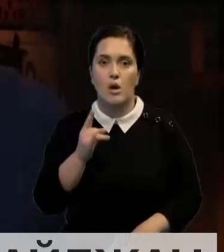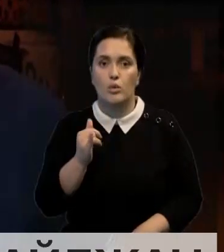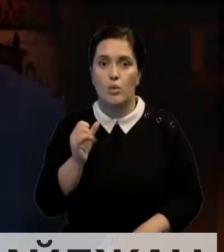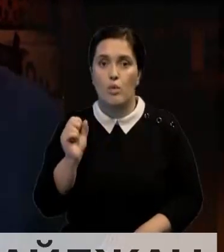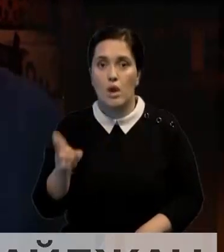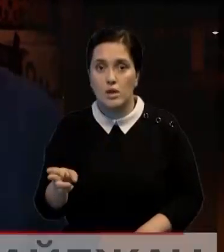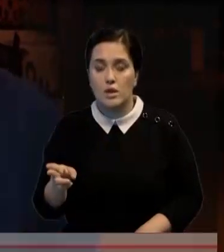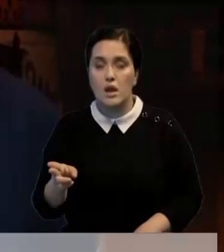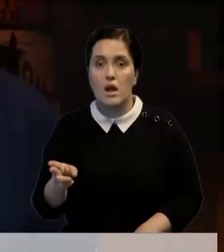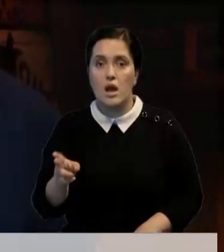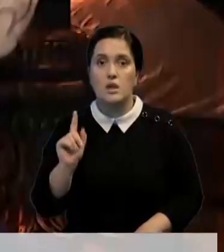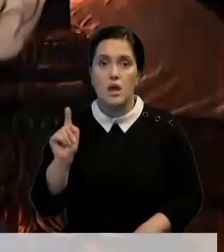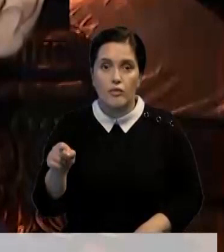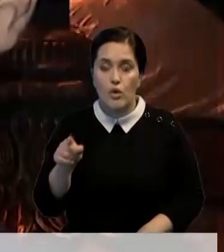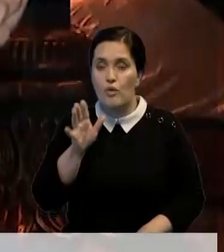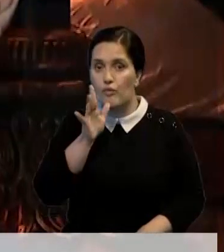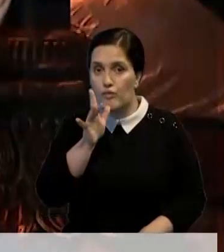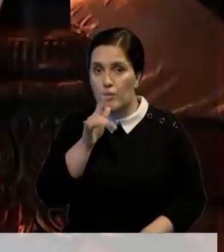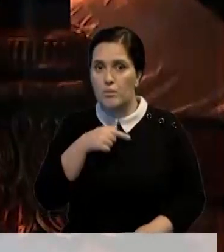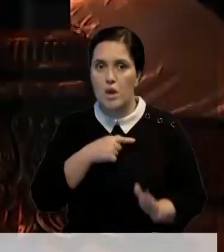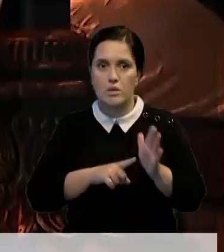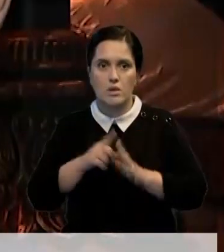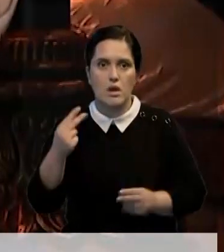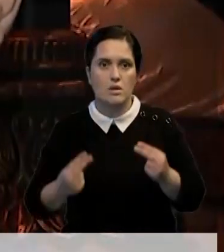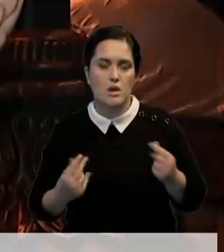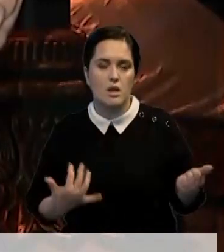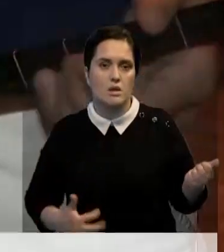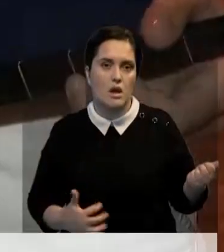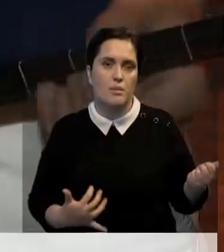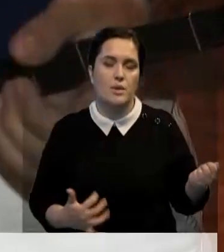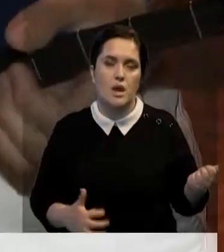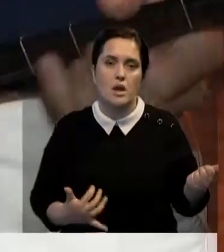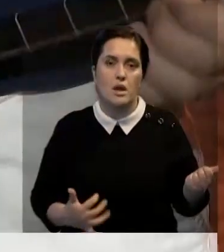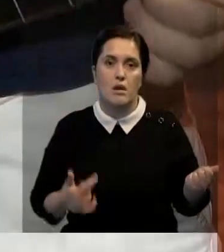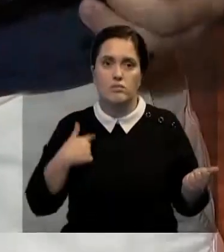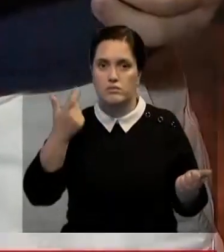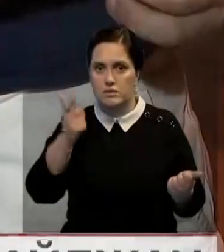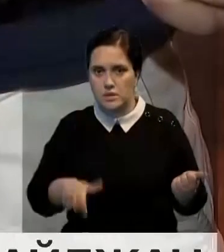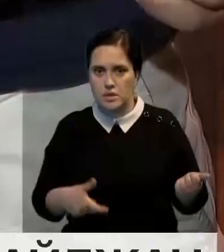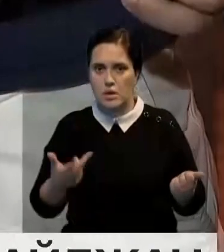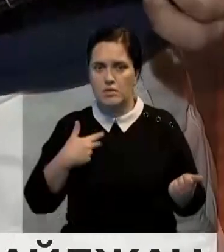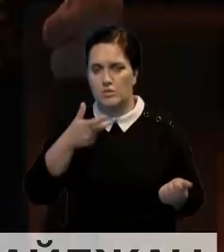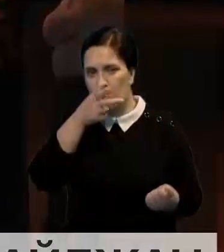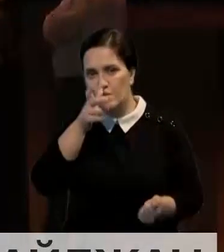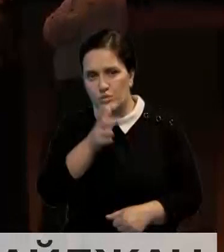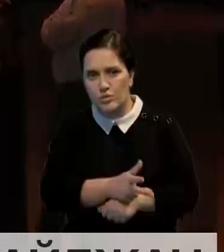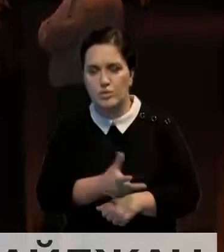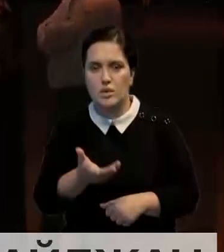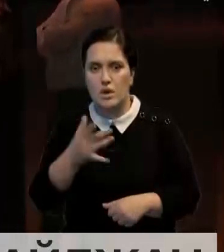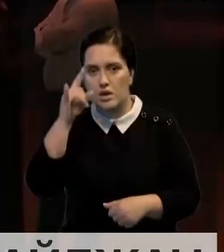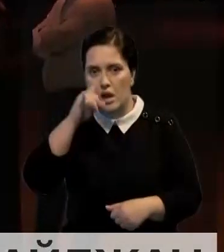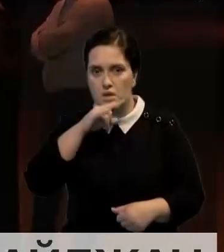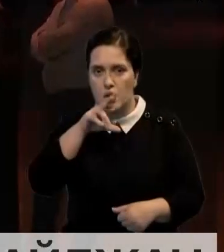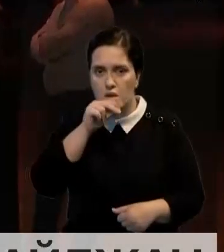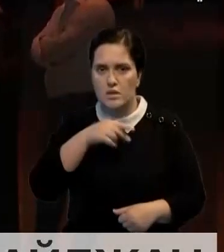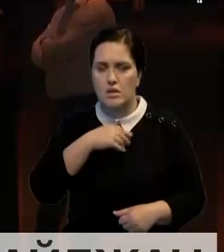И с того момента я начал играть на домбре. Я в Италии, не знаю, может, соскучился. Казах тілі